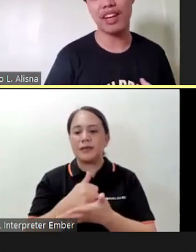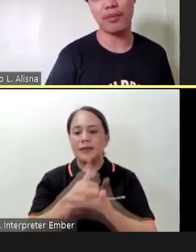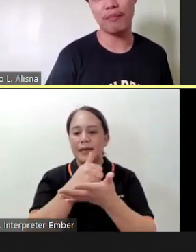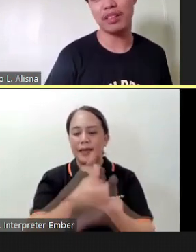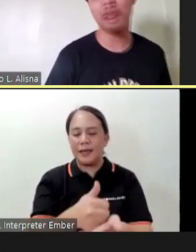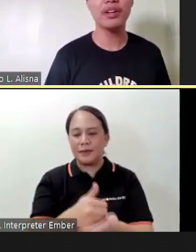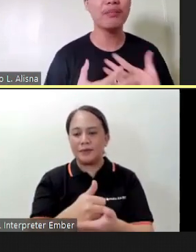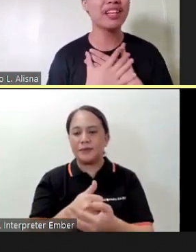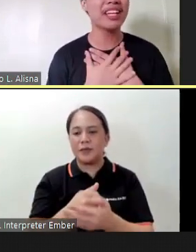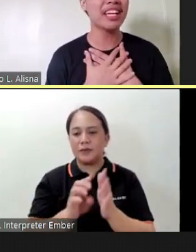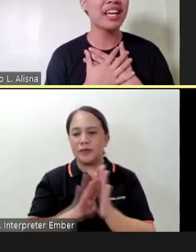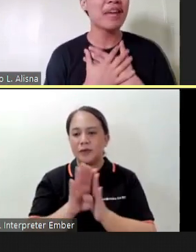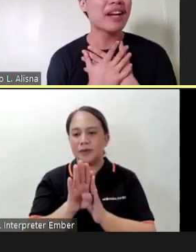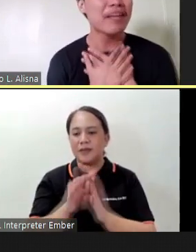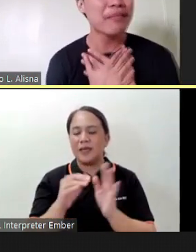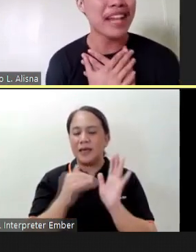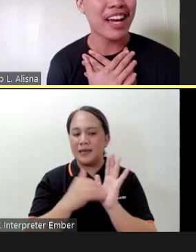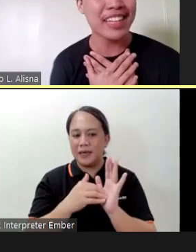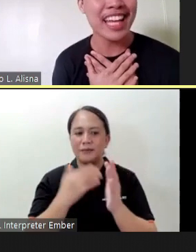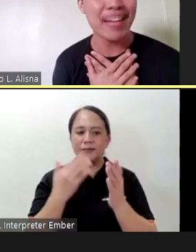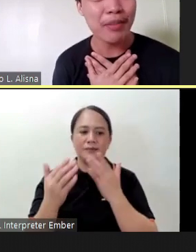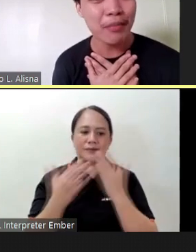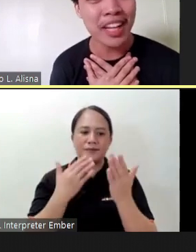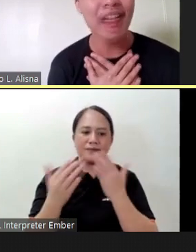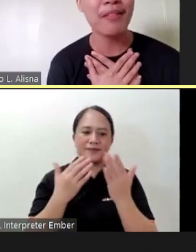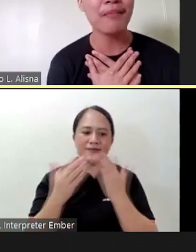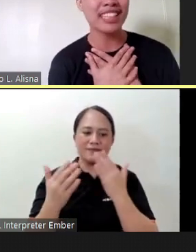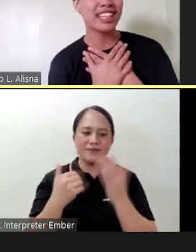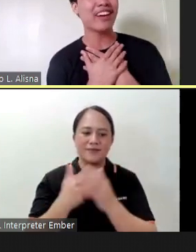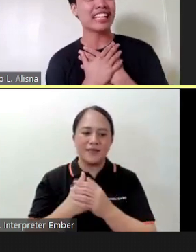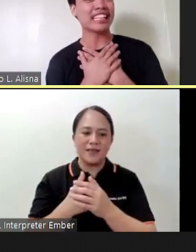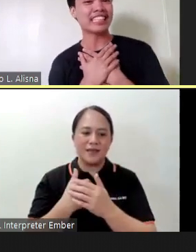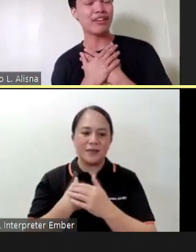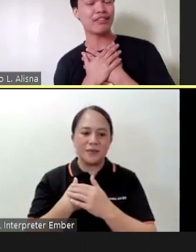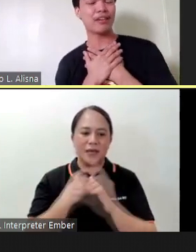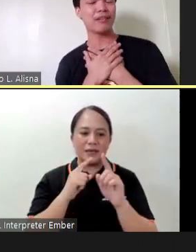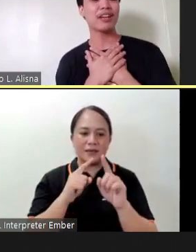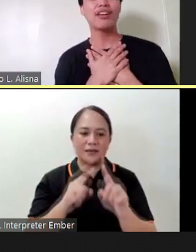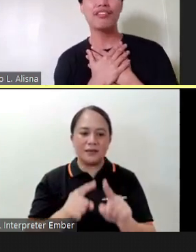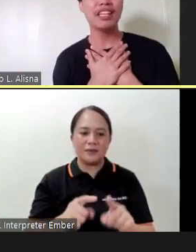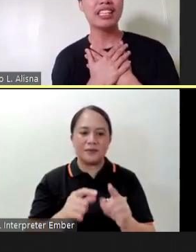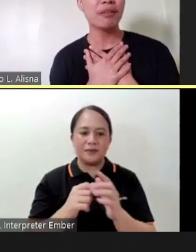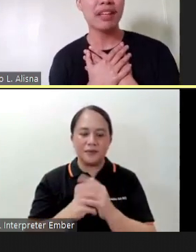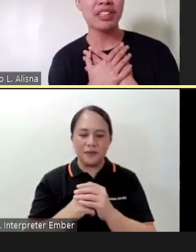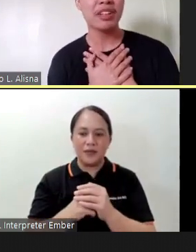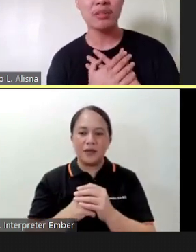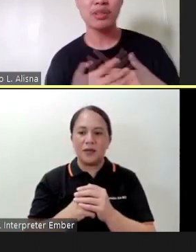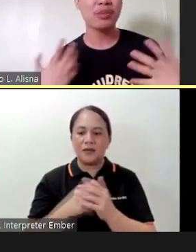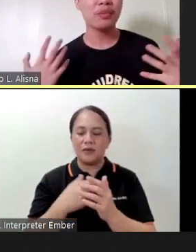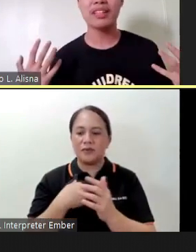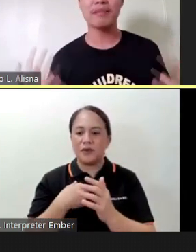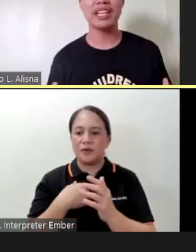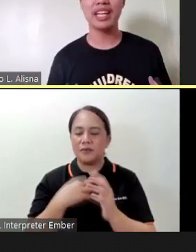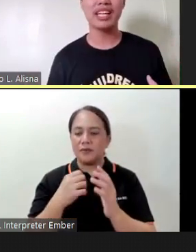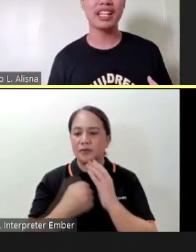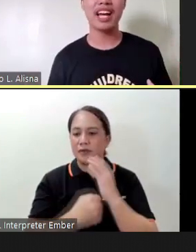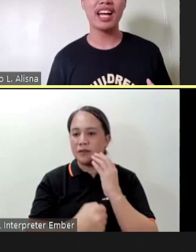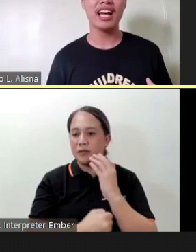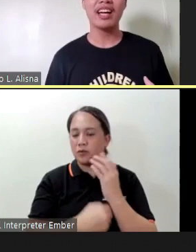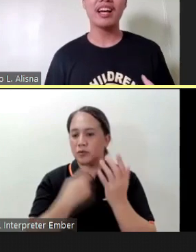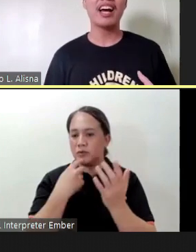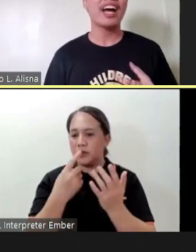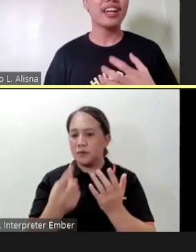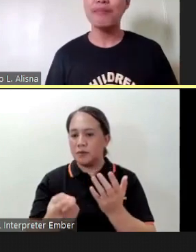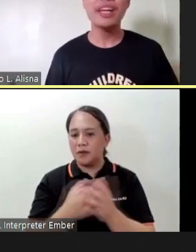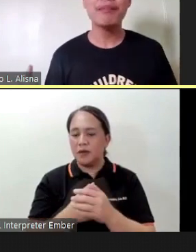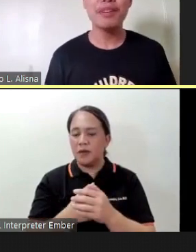kanilang development so ayun muli maraming maraming salamat po and I'm Angelo Alisna from Vides Foundation and gusto ko sabihin na